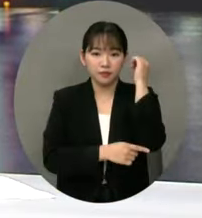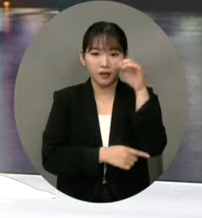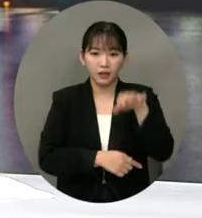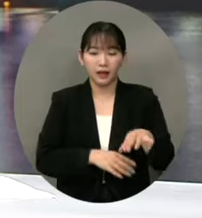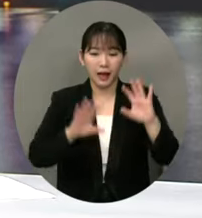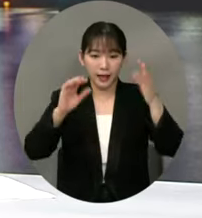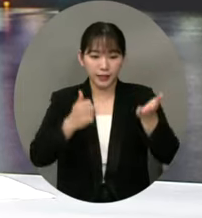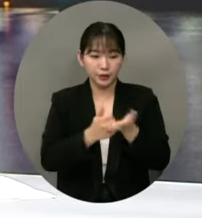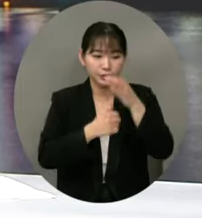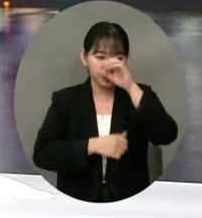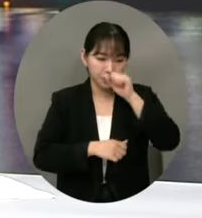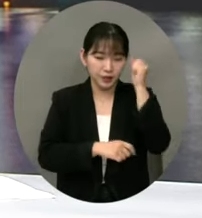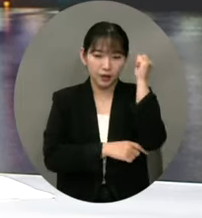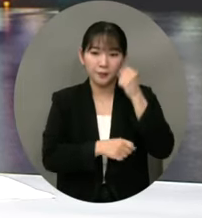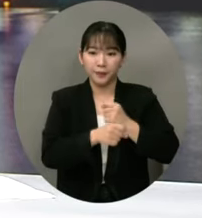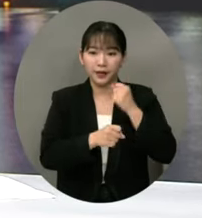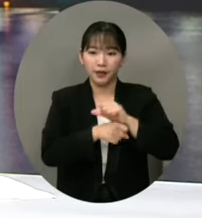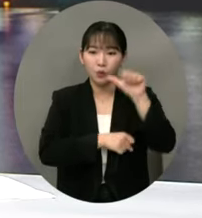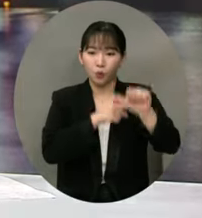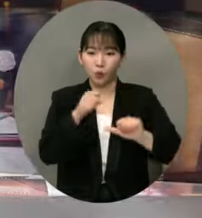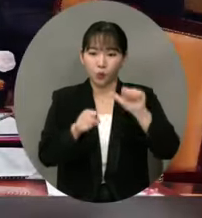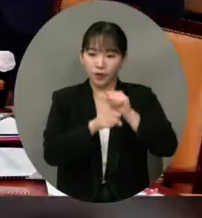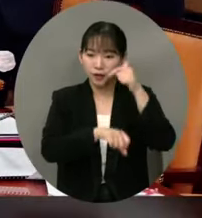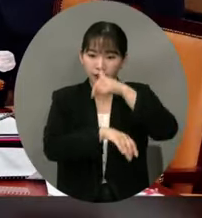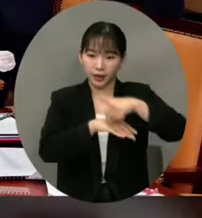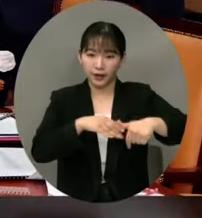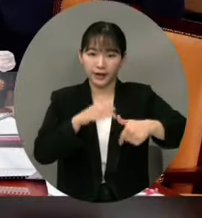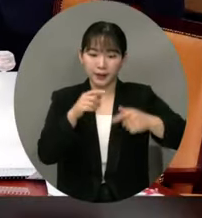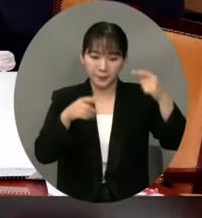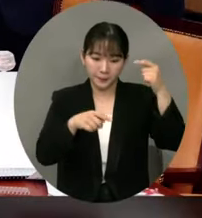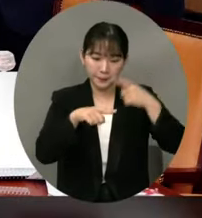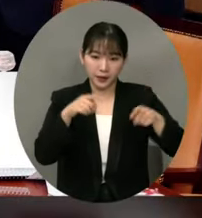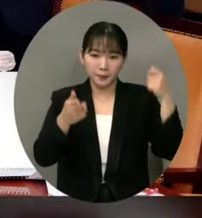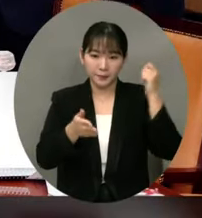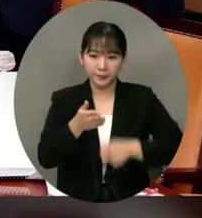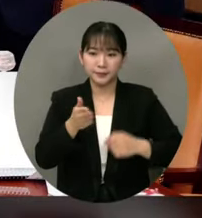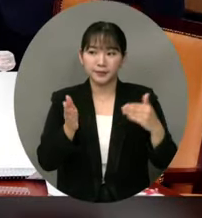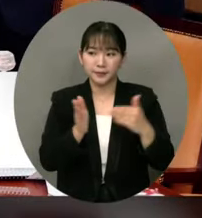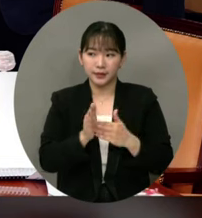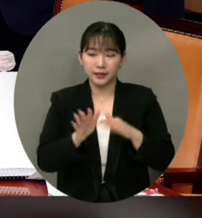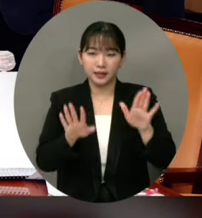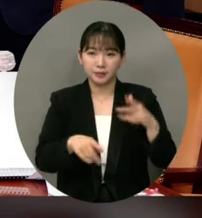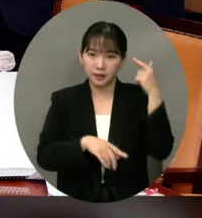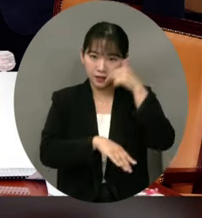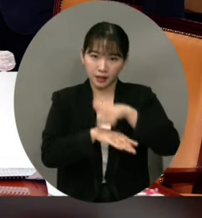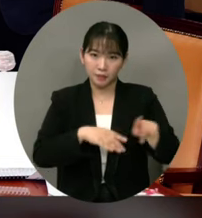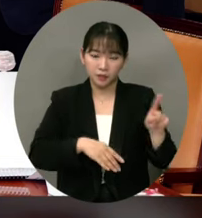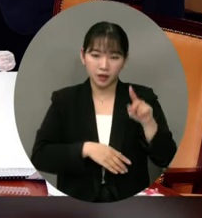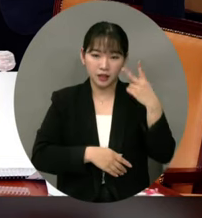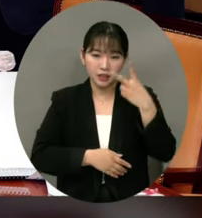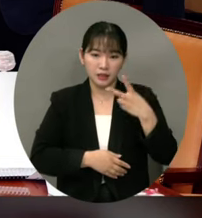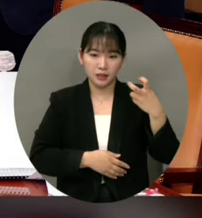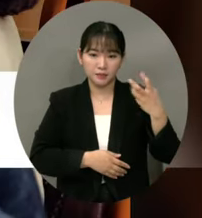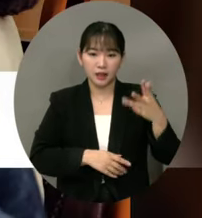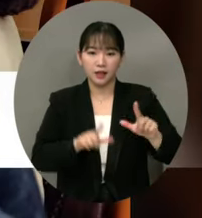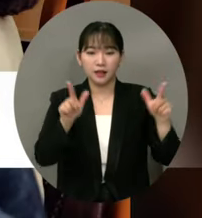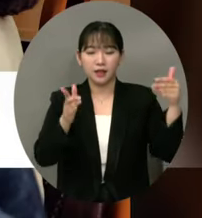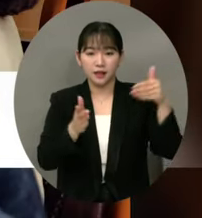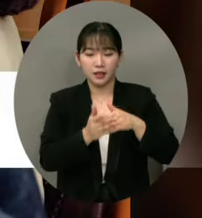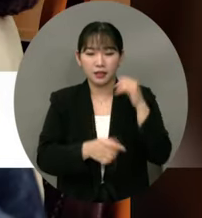영암군은 아이 키우기 좋은 영암 만들기 5개년 종합계획을 심의 확정했습니다. 이번 계획은 오는